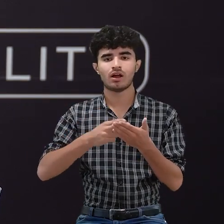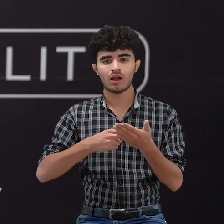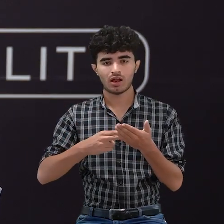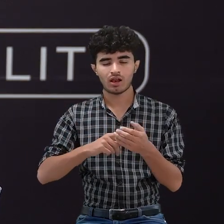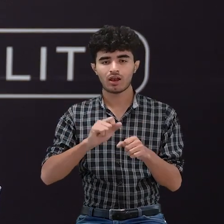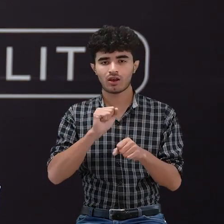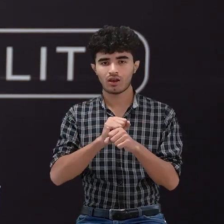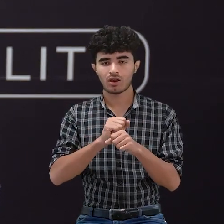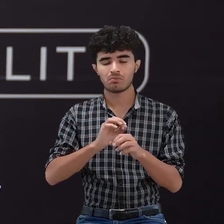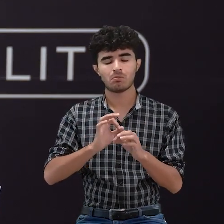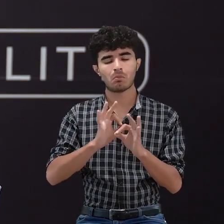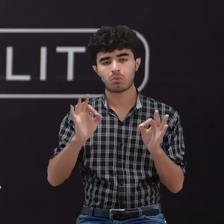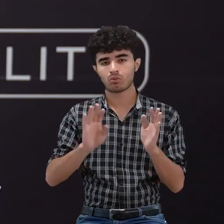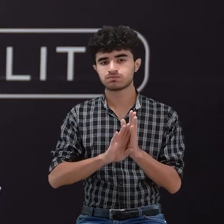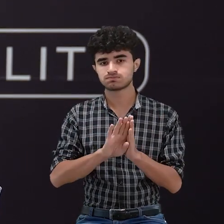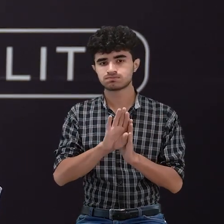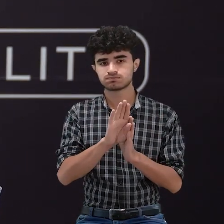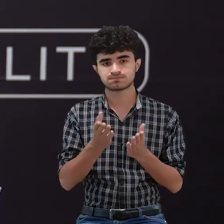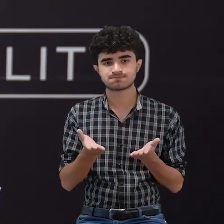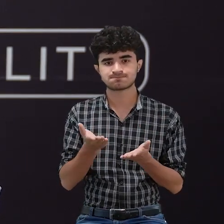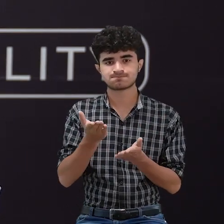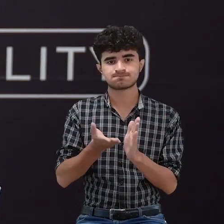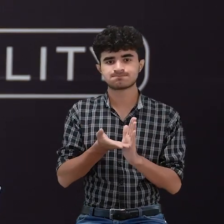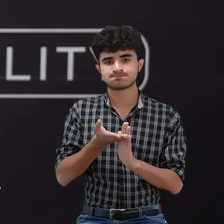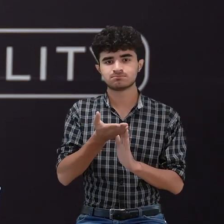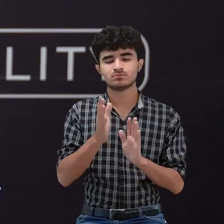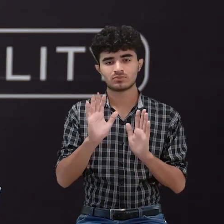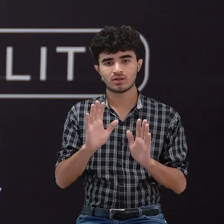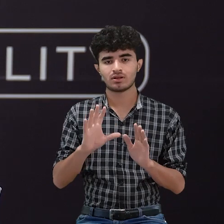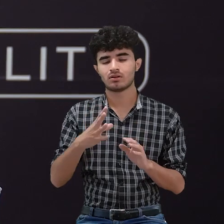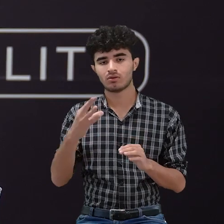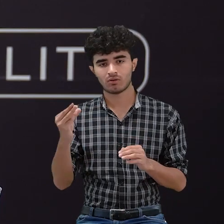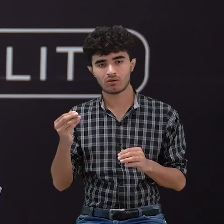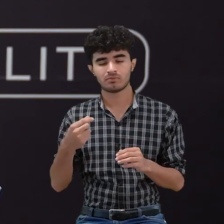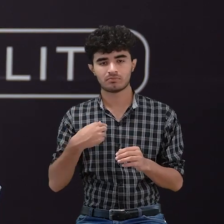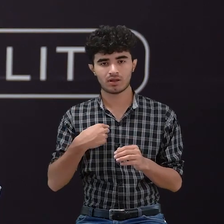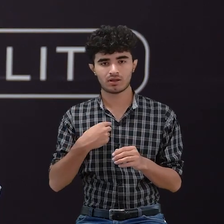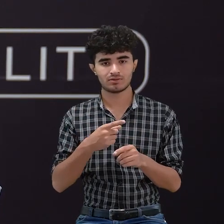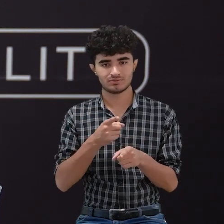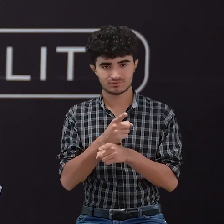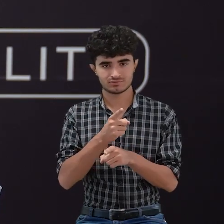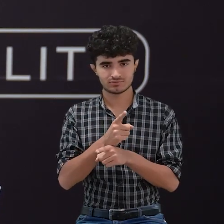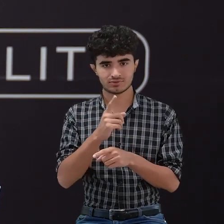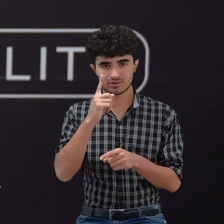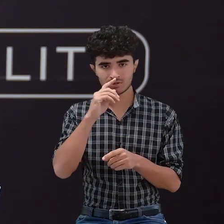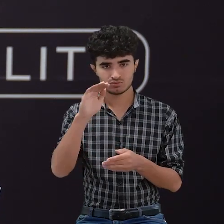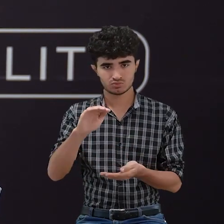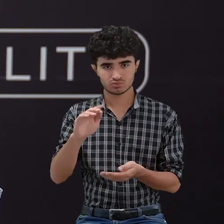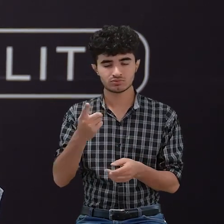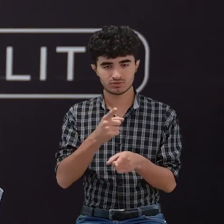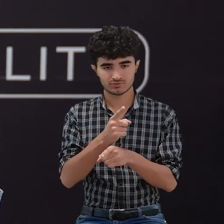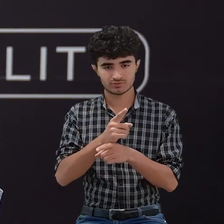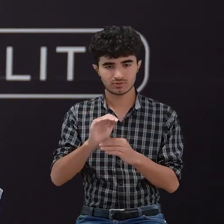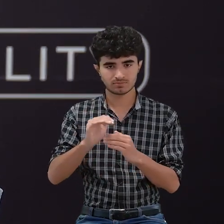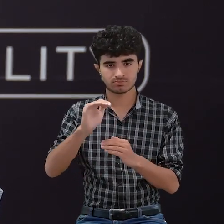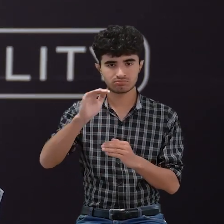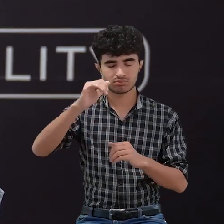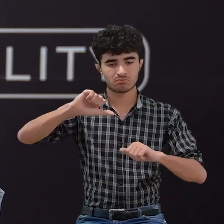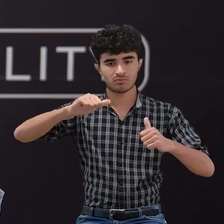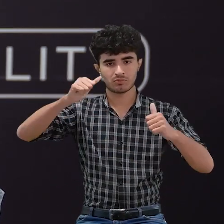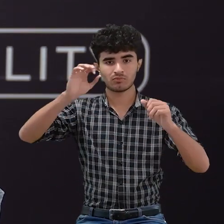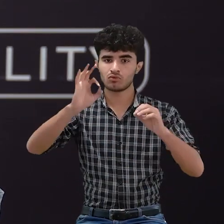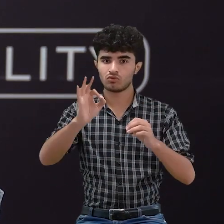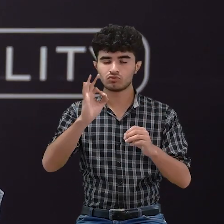کریں. تو اس طرح سے آہستہ آہستہ آہستہ آہستہ یہ جو اسپیشلائزیشن تھا یہ بڑھتا گیا